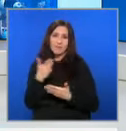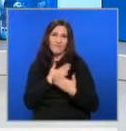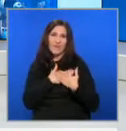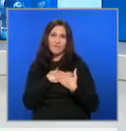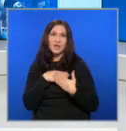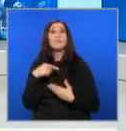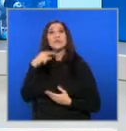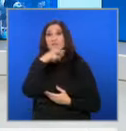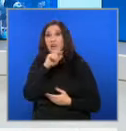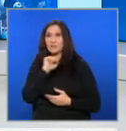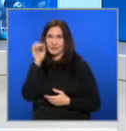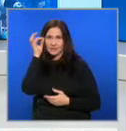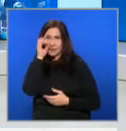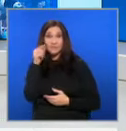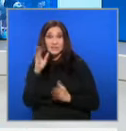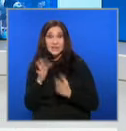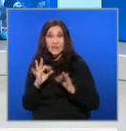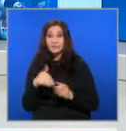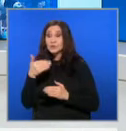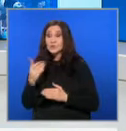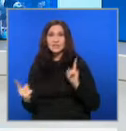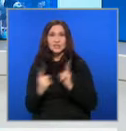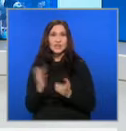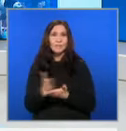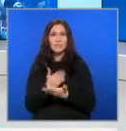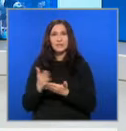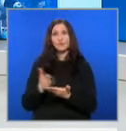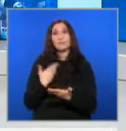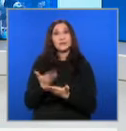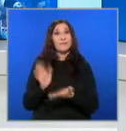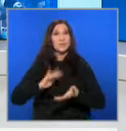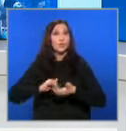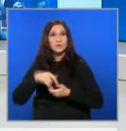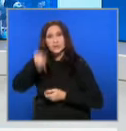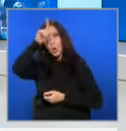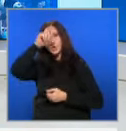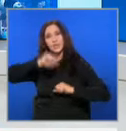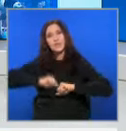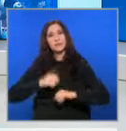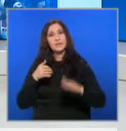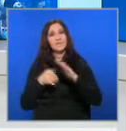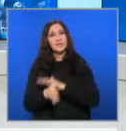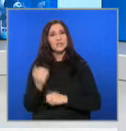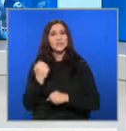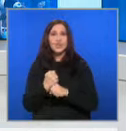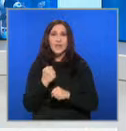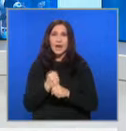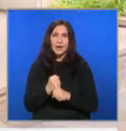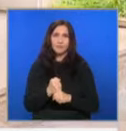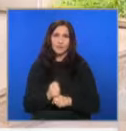на червените, и на сините. Това стана ясно след среща между представители на клубовете и столичната дирекция на вътрешните